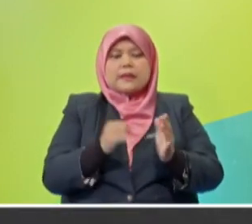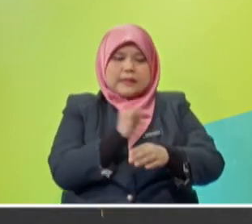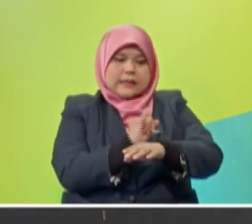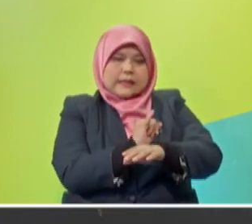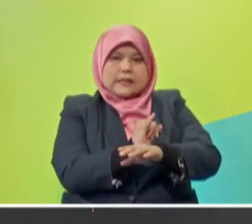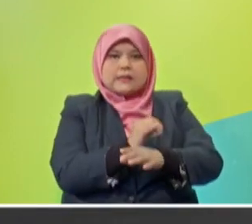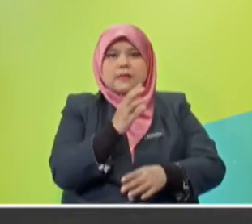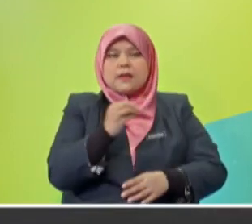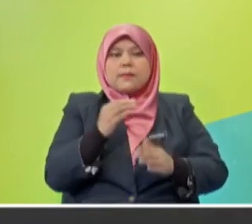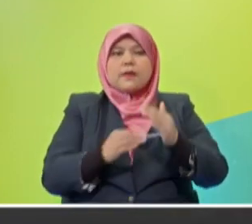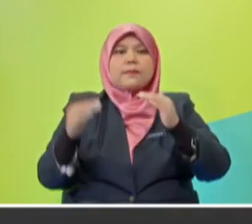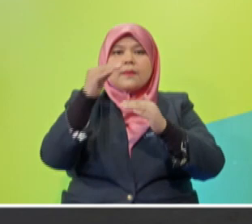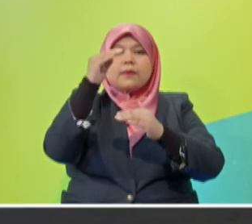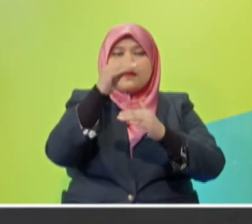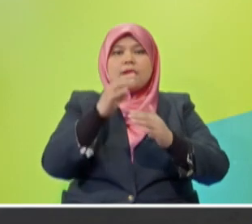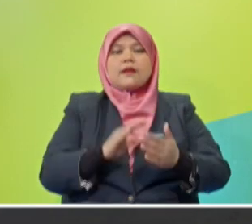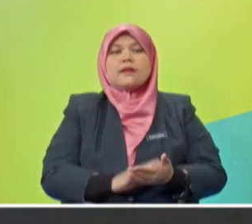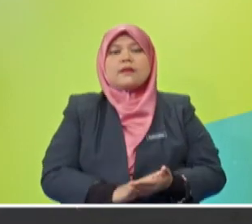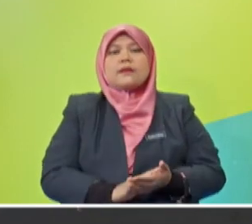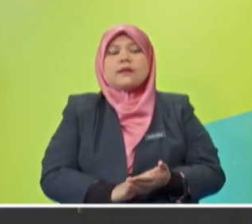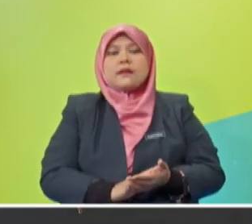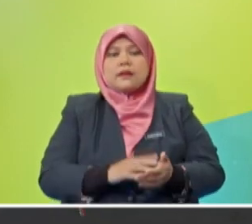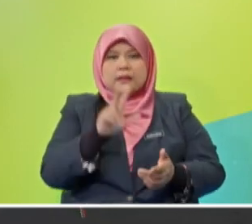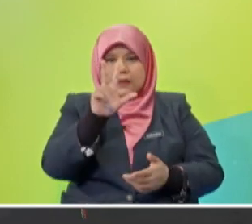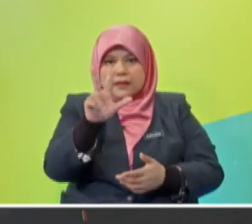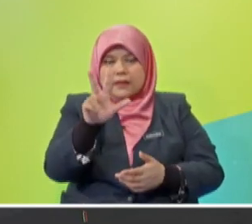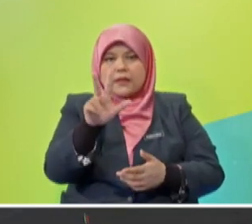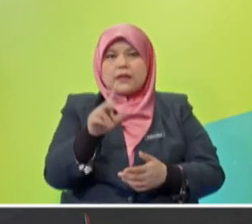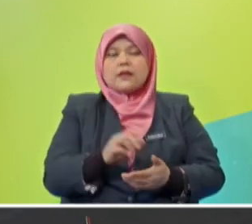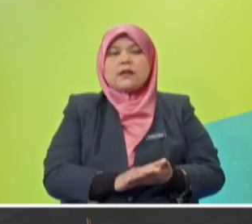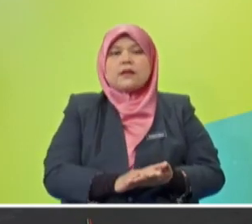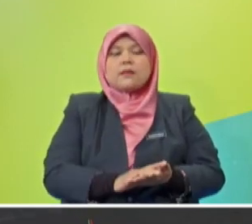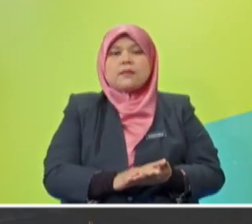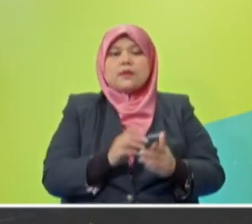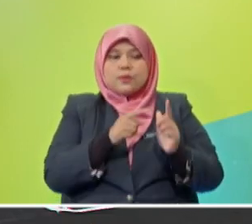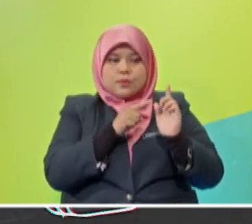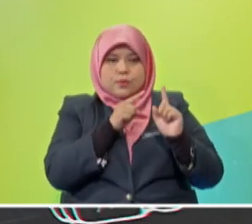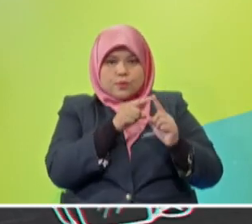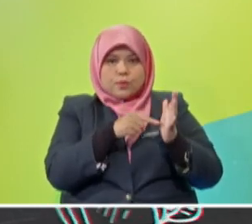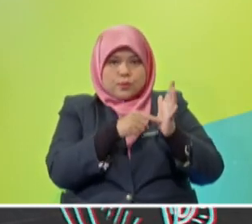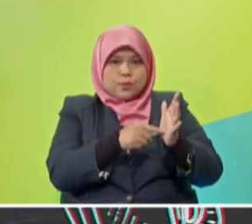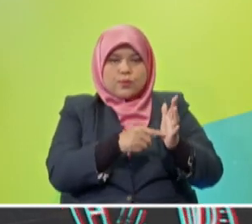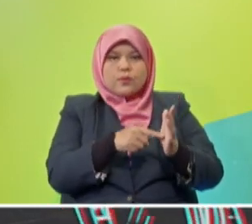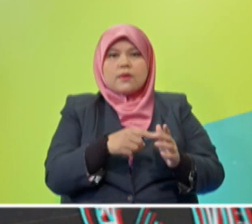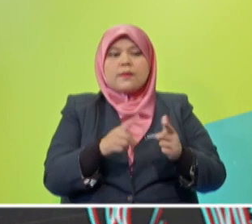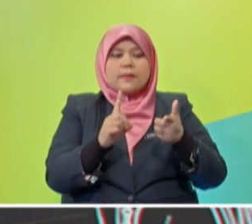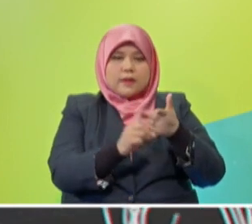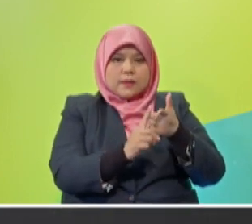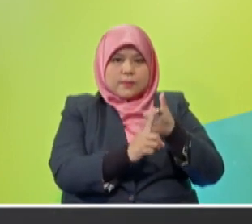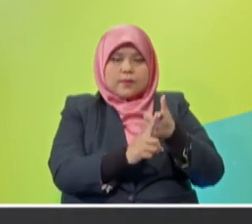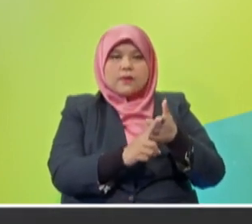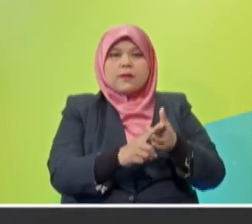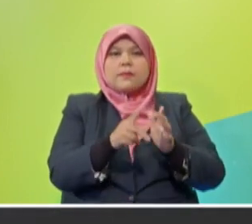adalah pembinaan. Okey, ketiga-tiga kata nama ini menunjukkan bahawa di peringkat sekunder adalah